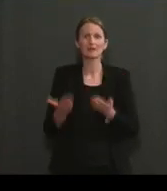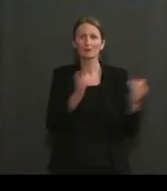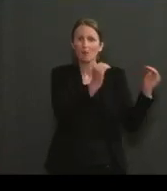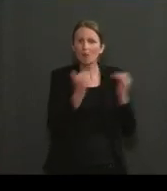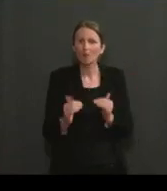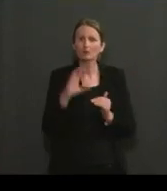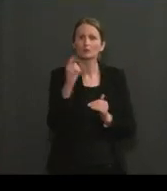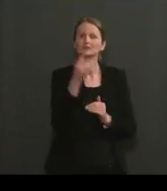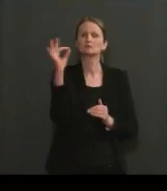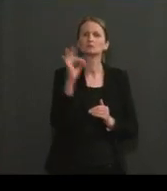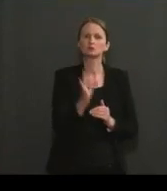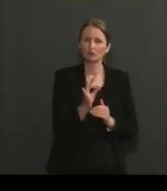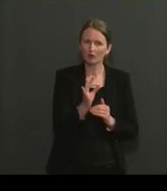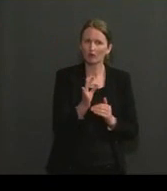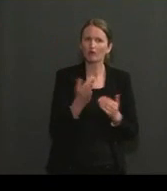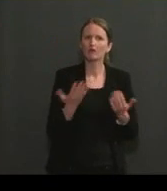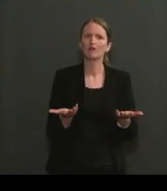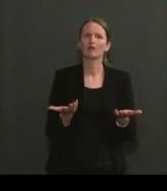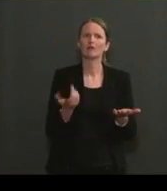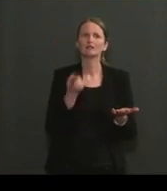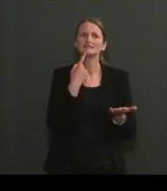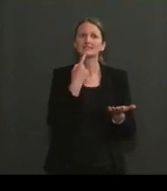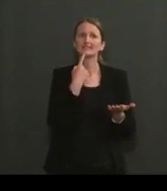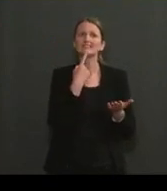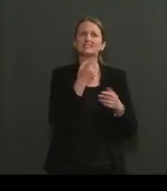moitié ce nombre de contaminations actuellement tous les 11 jours.